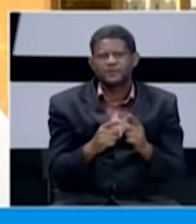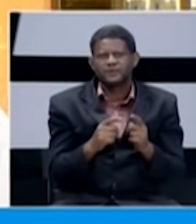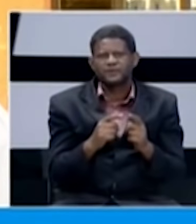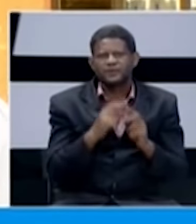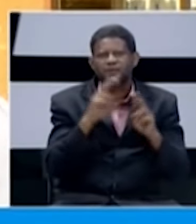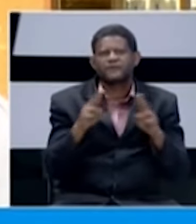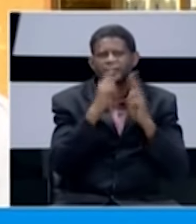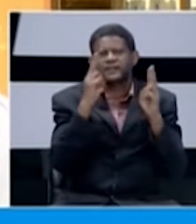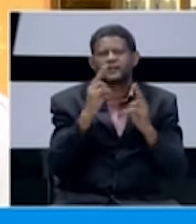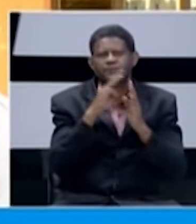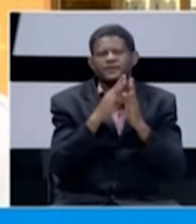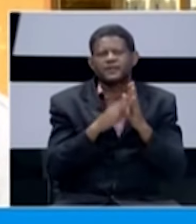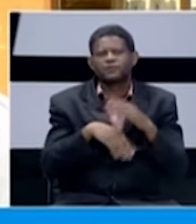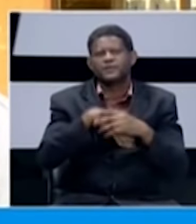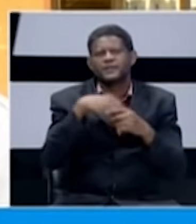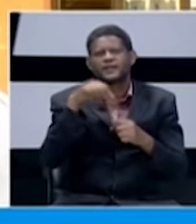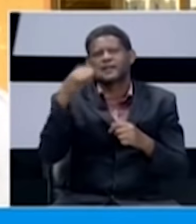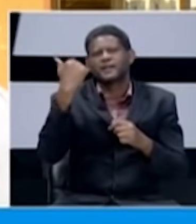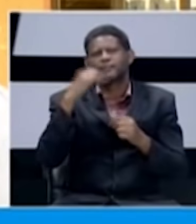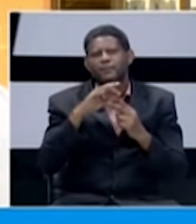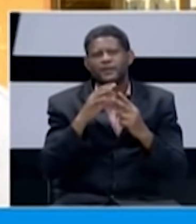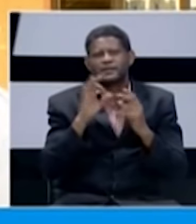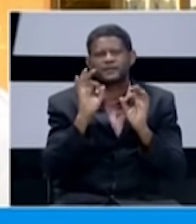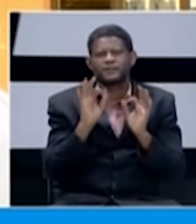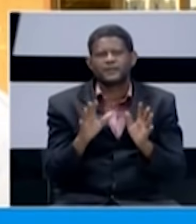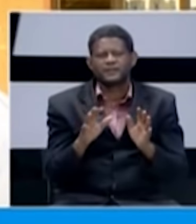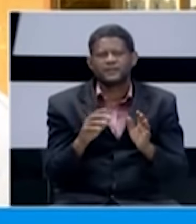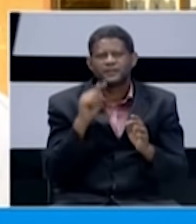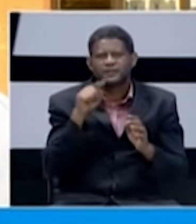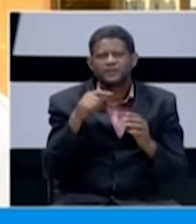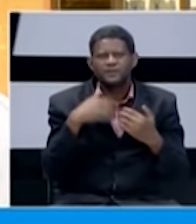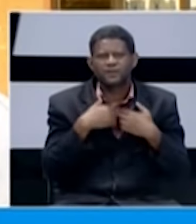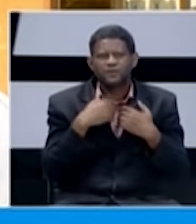خالي ما مار سزي ولا توزن له سرعة